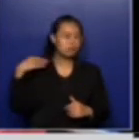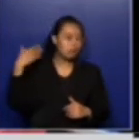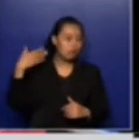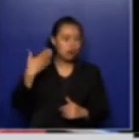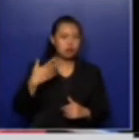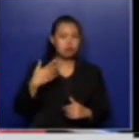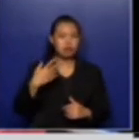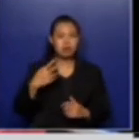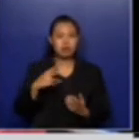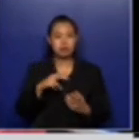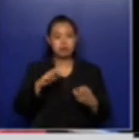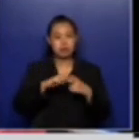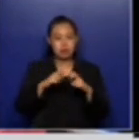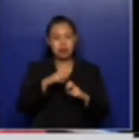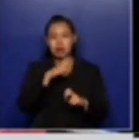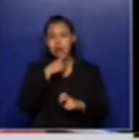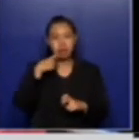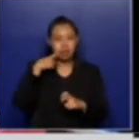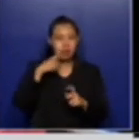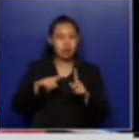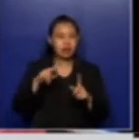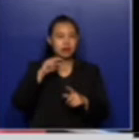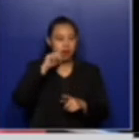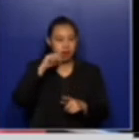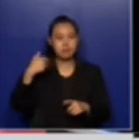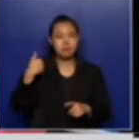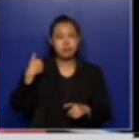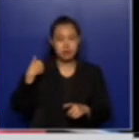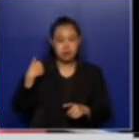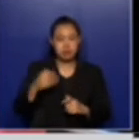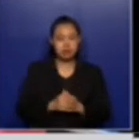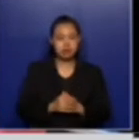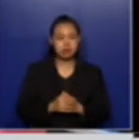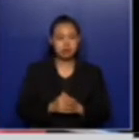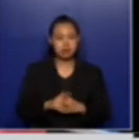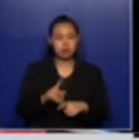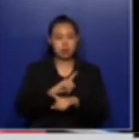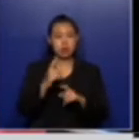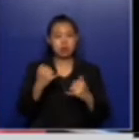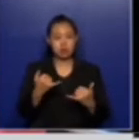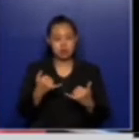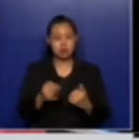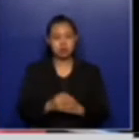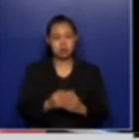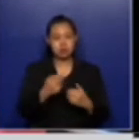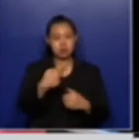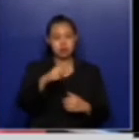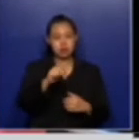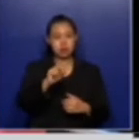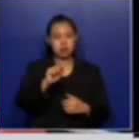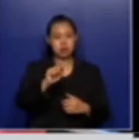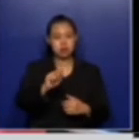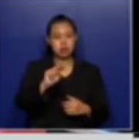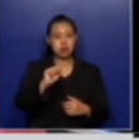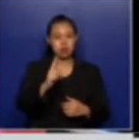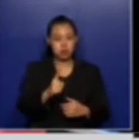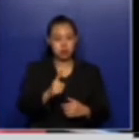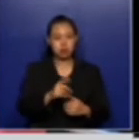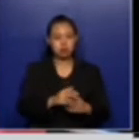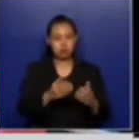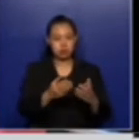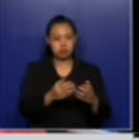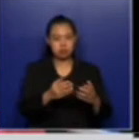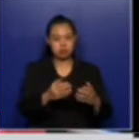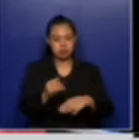ว่าน้ำก็ไม่ได้ขาดแคลนแต่วันนี้นะคะประมาณของหนองบงกายเนี่ยมีพื้นที่ประมาณ 2,724 ไ